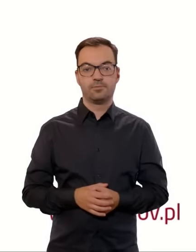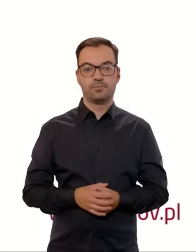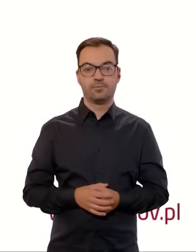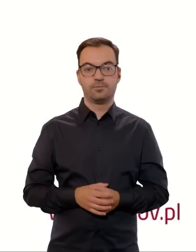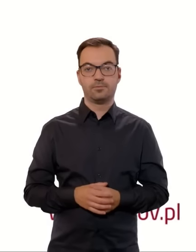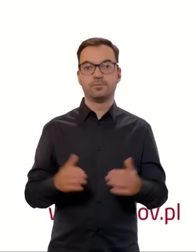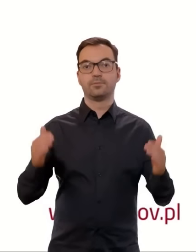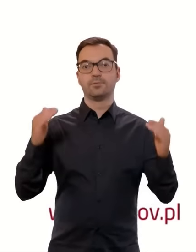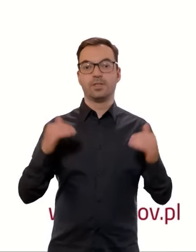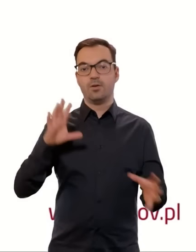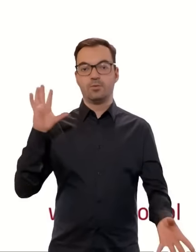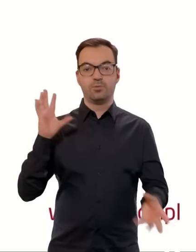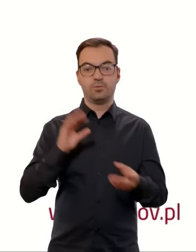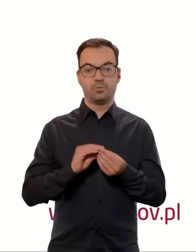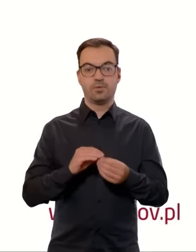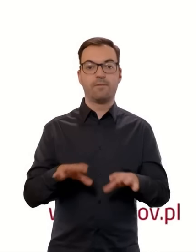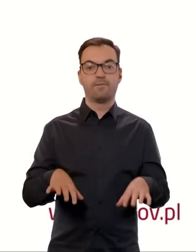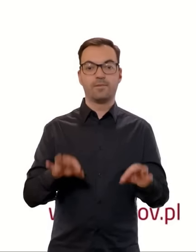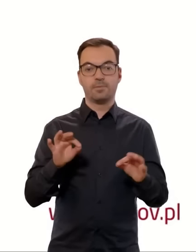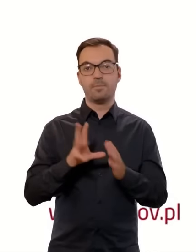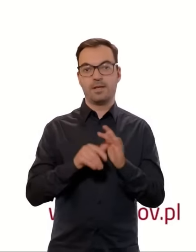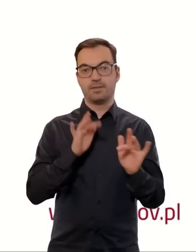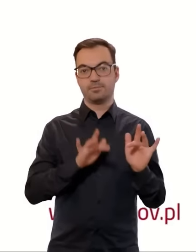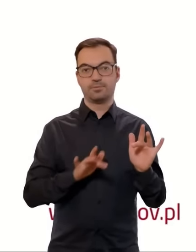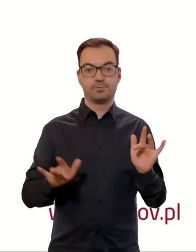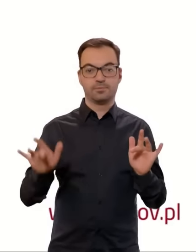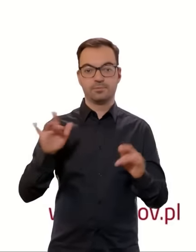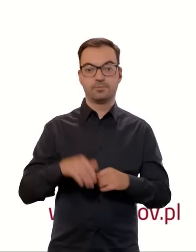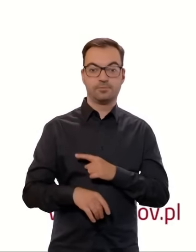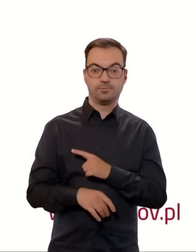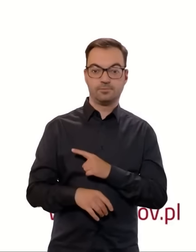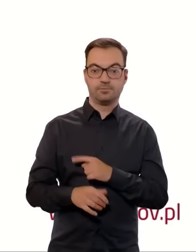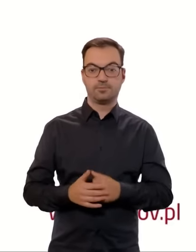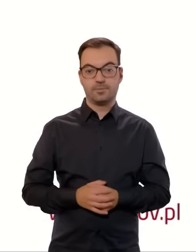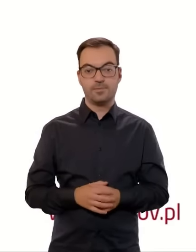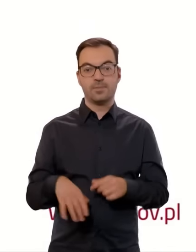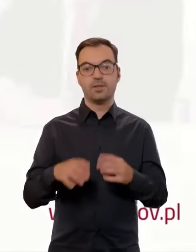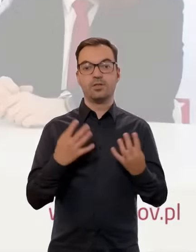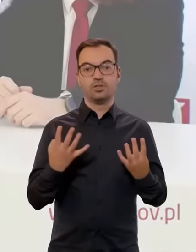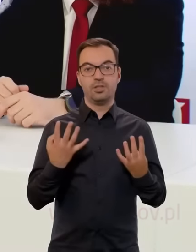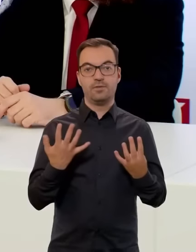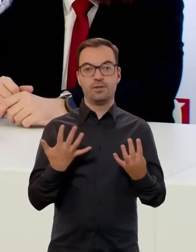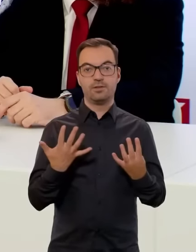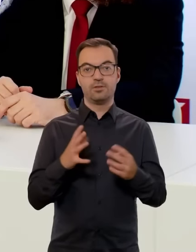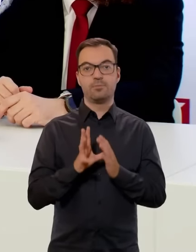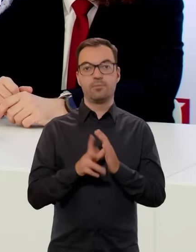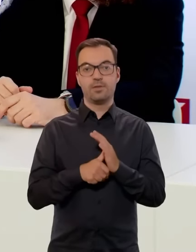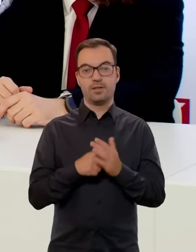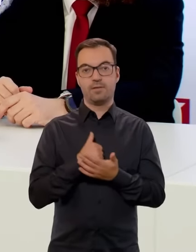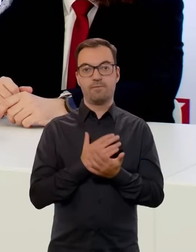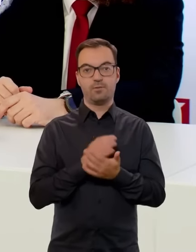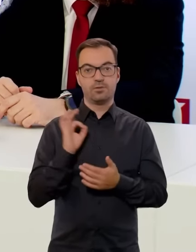Jeżeli chodzi o zbiorcze informacje w wybranych miastach, ta informacja obejmuje 9 miast